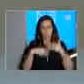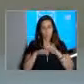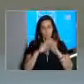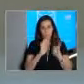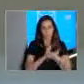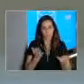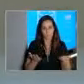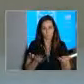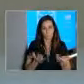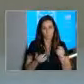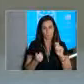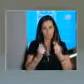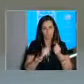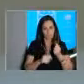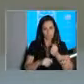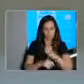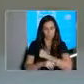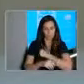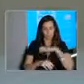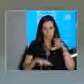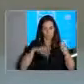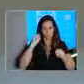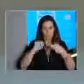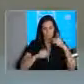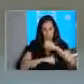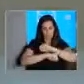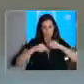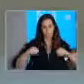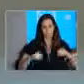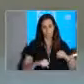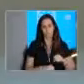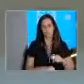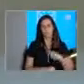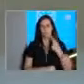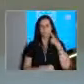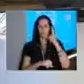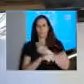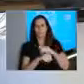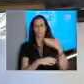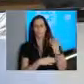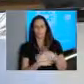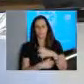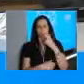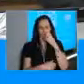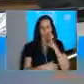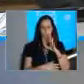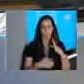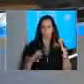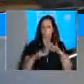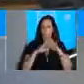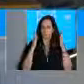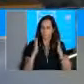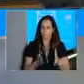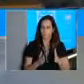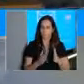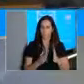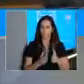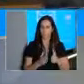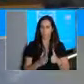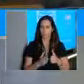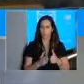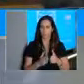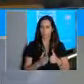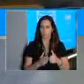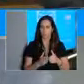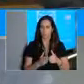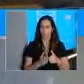משהו? הדתה משתוללת ו... אנחנו עדים בתקופה האחרונה לניסיון של גופים בציבור